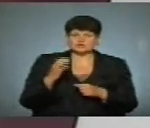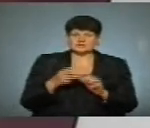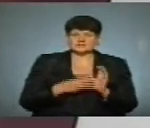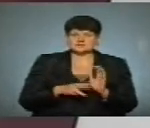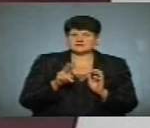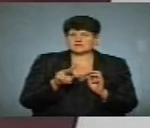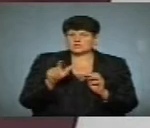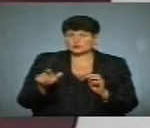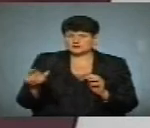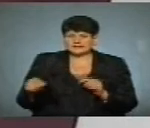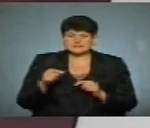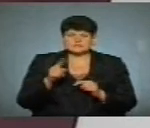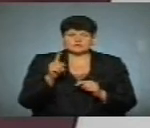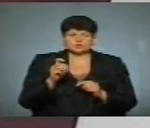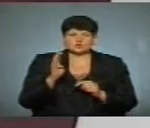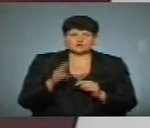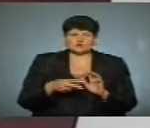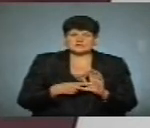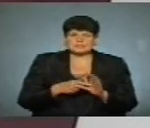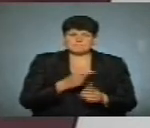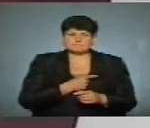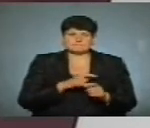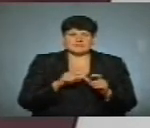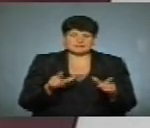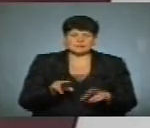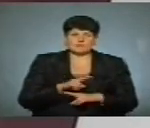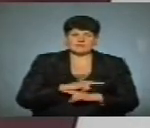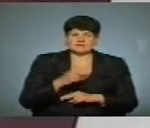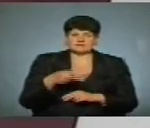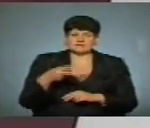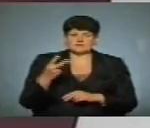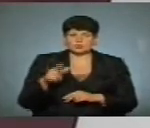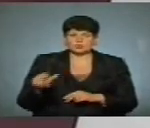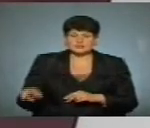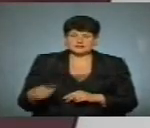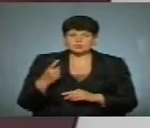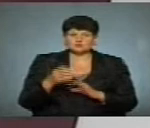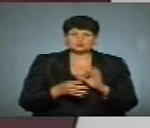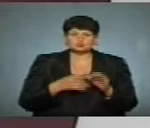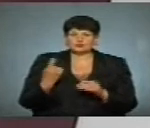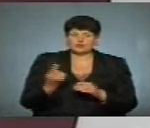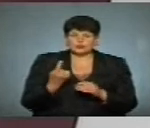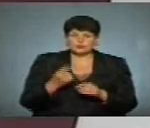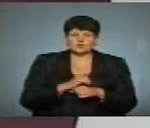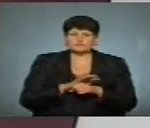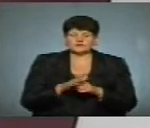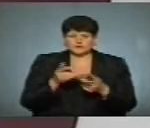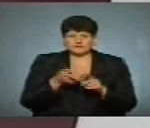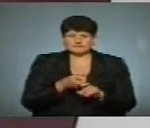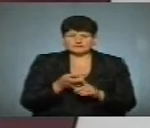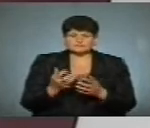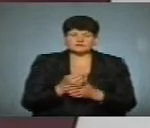482 людини, з них 147 медиків. Померли 22 людини. За добу в області коронавірусну інфекцію